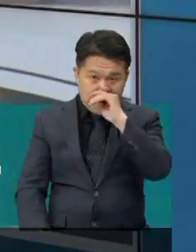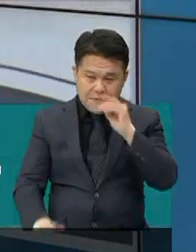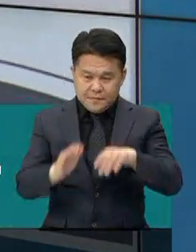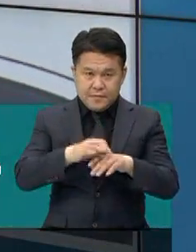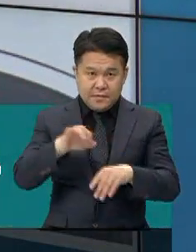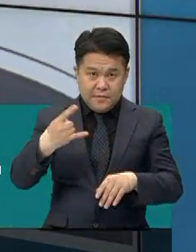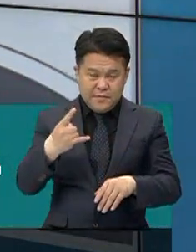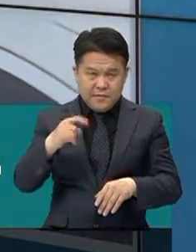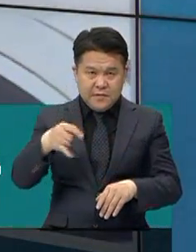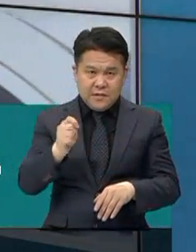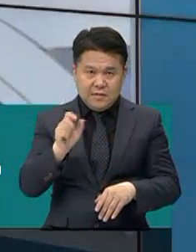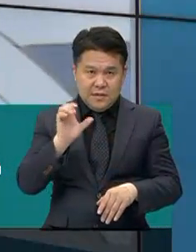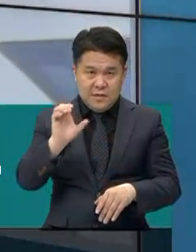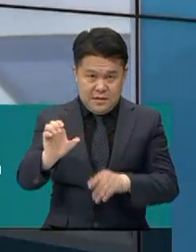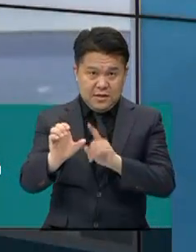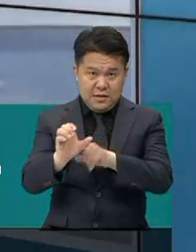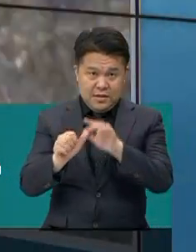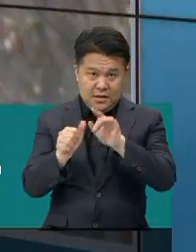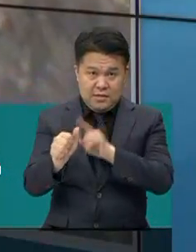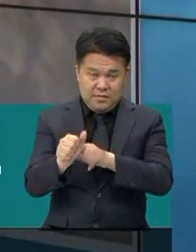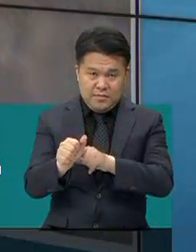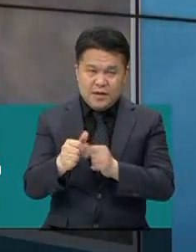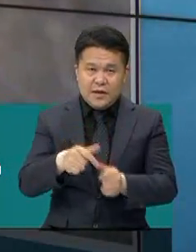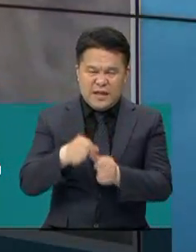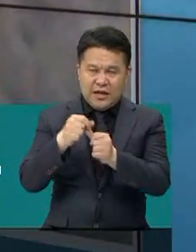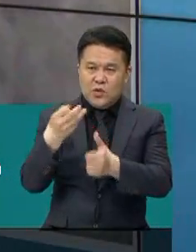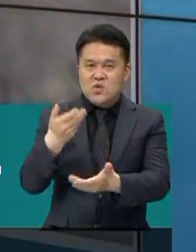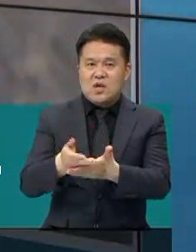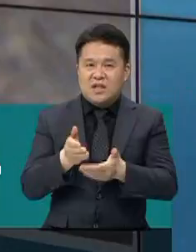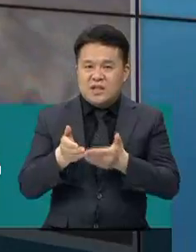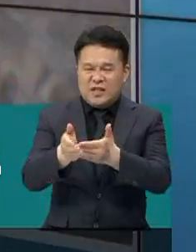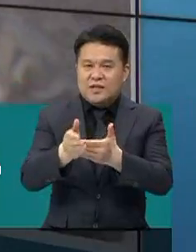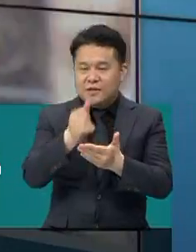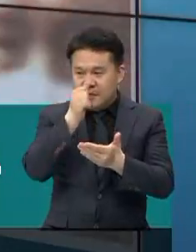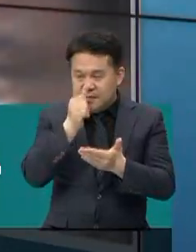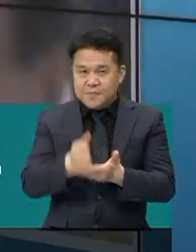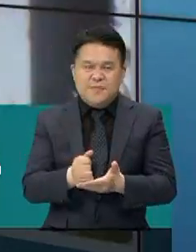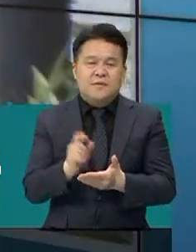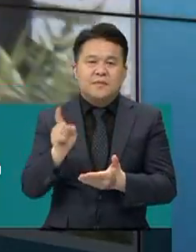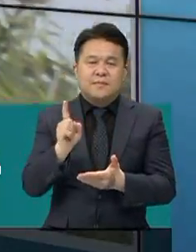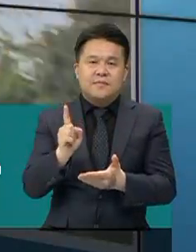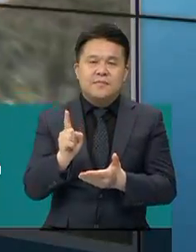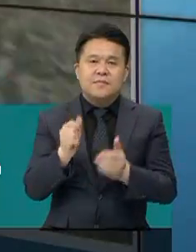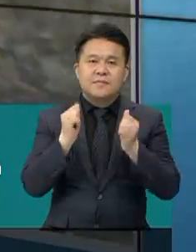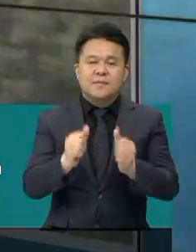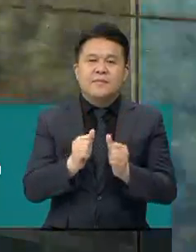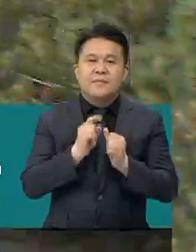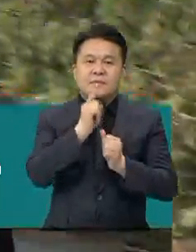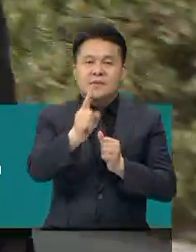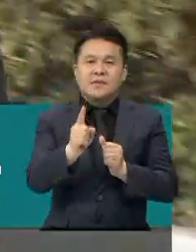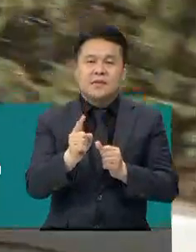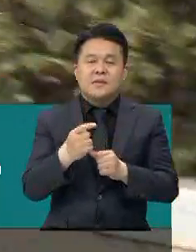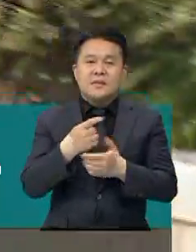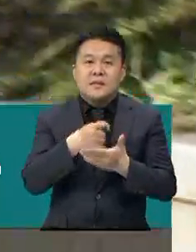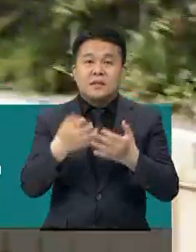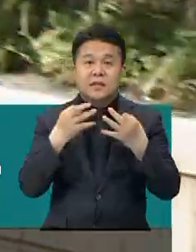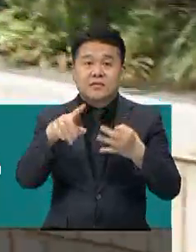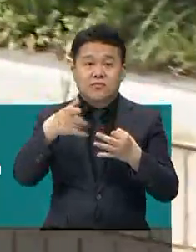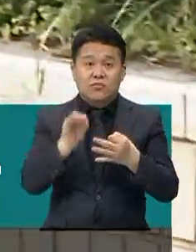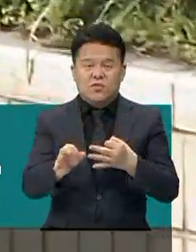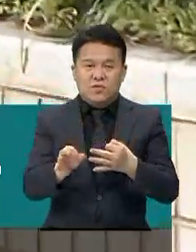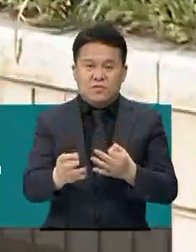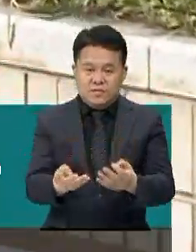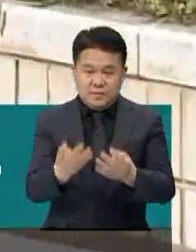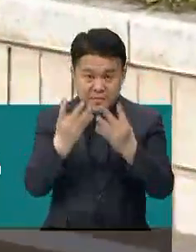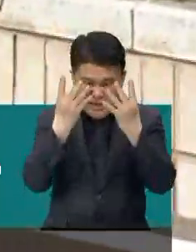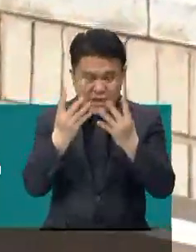손석희 JTBC 대표이사 사장에게 채용과 금품을 요구한 혐의로 재판에 넘겨진 프리랜서 기자 김웅 씨가 1심에서 실형을 선고받고